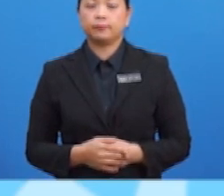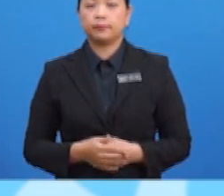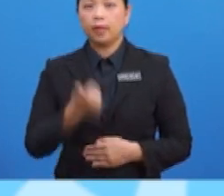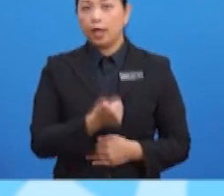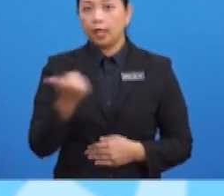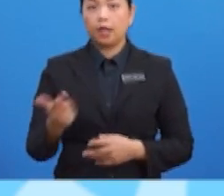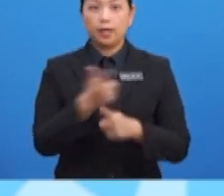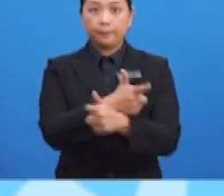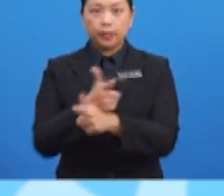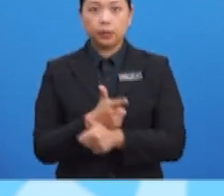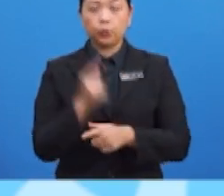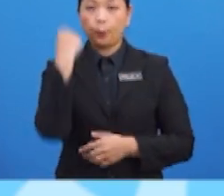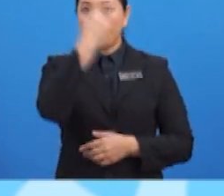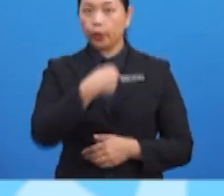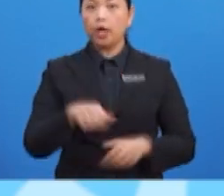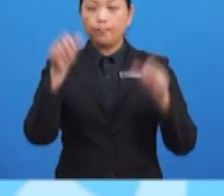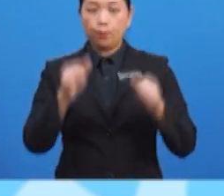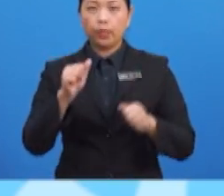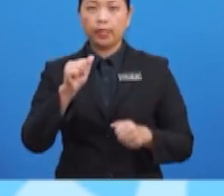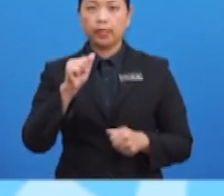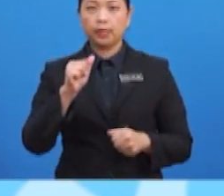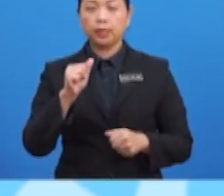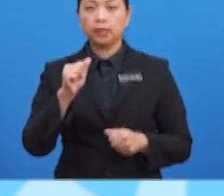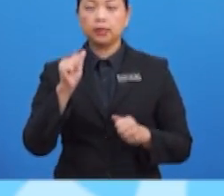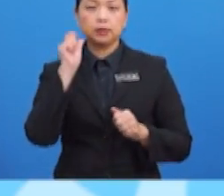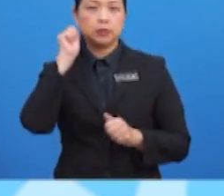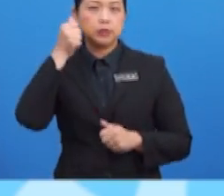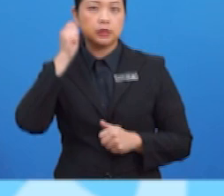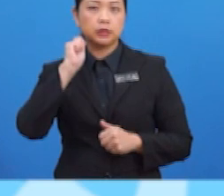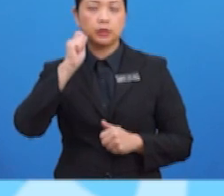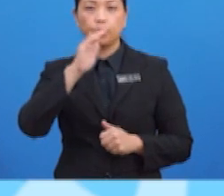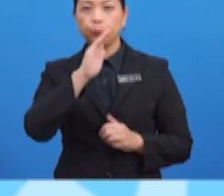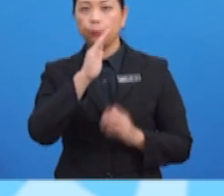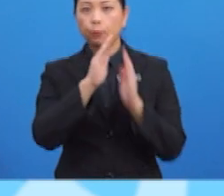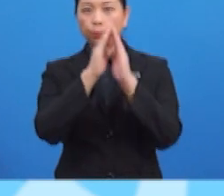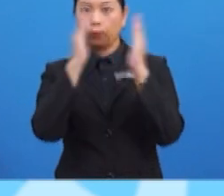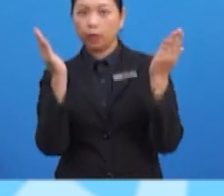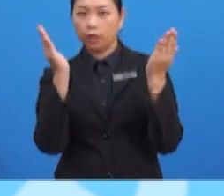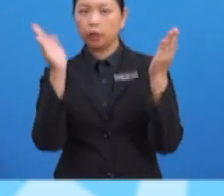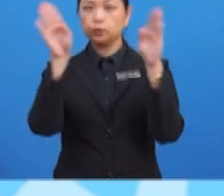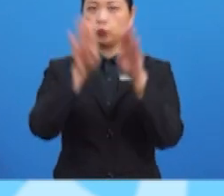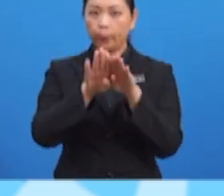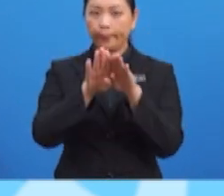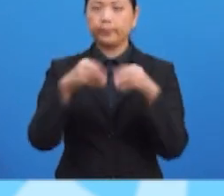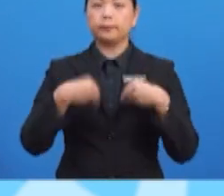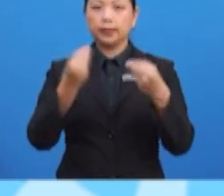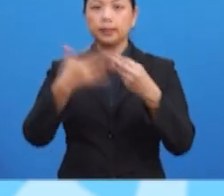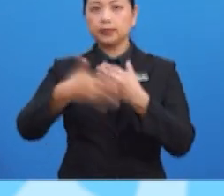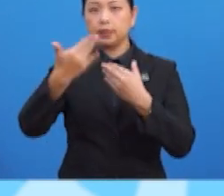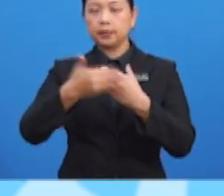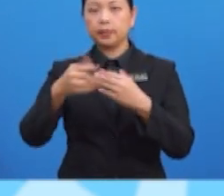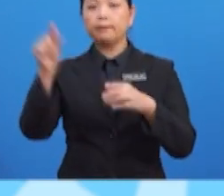Alat pelindung muka ini boleh dilaras buka dan tutup bagi memudahkan